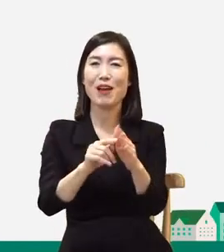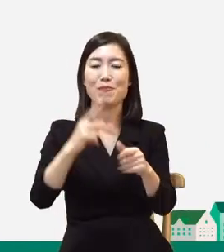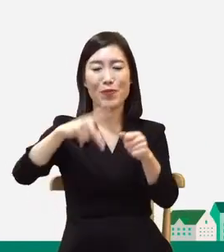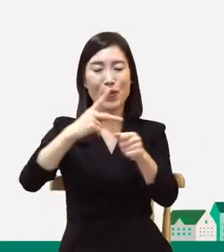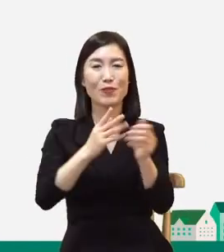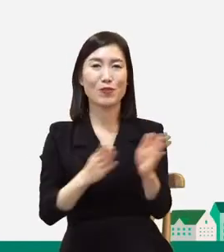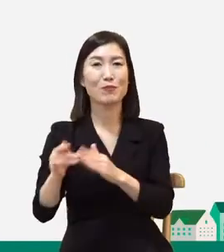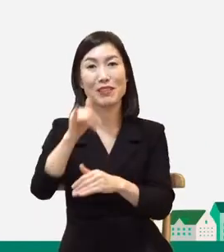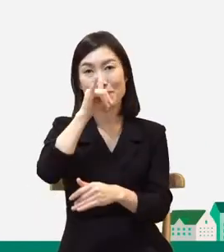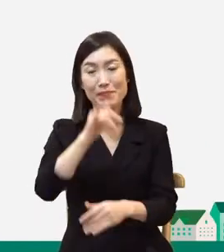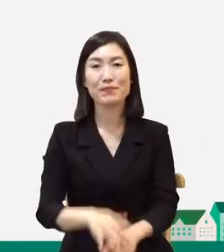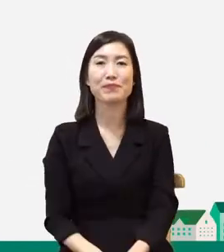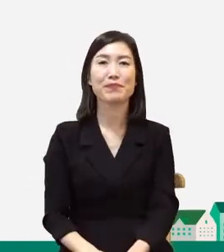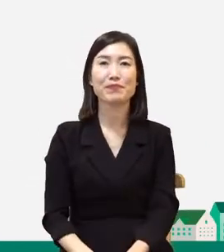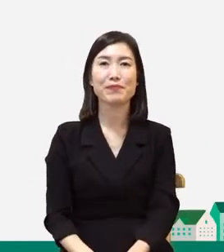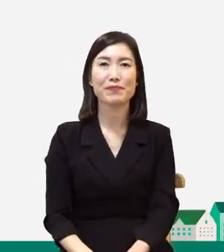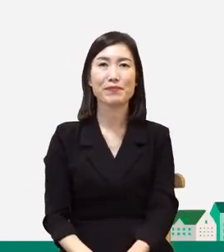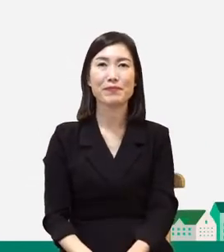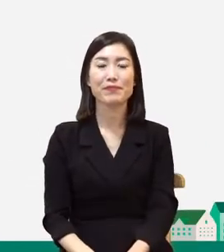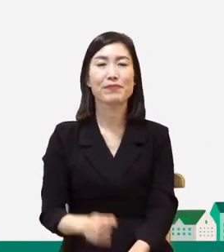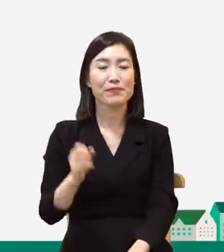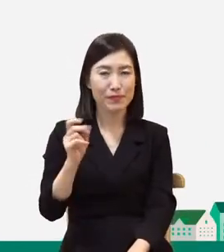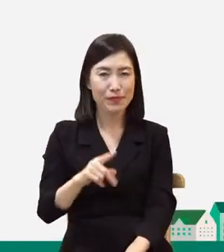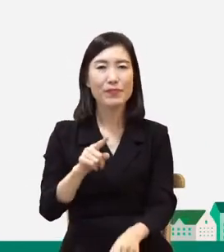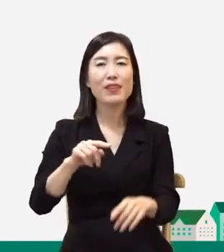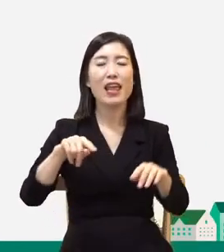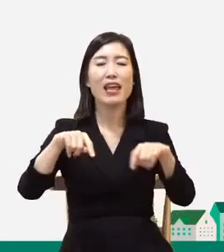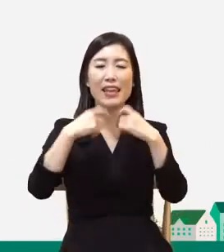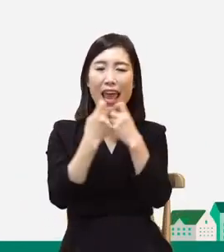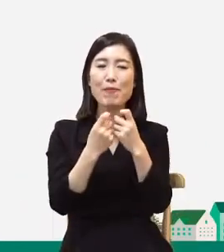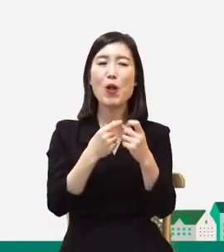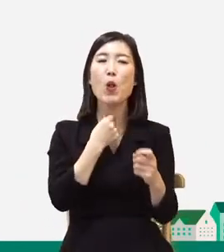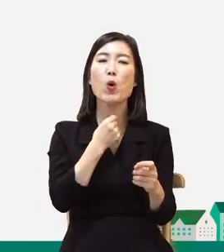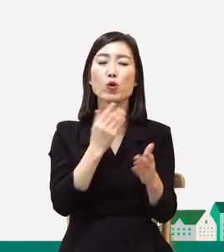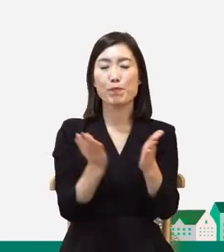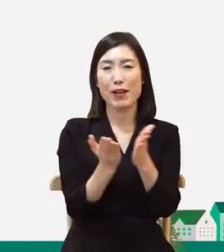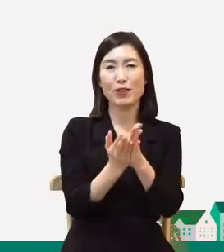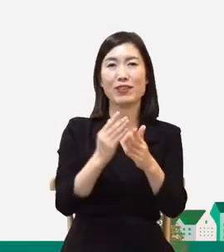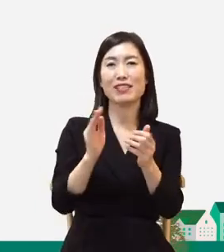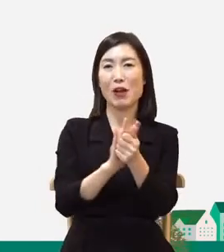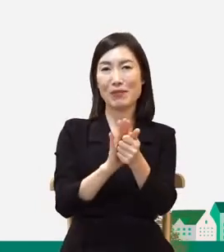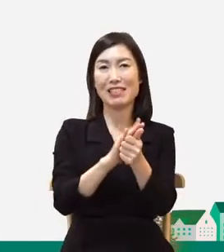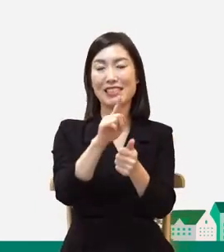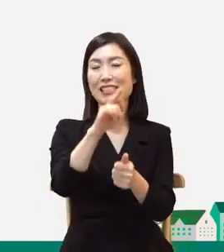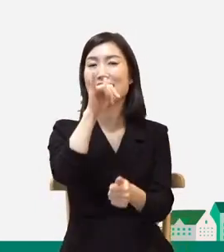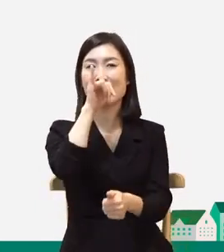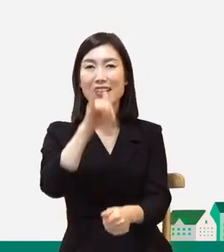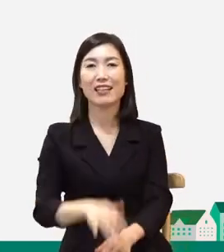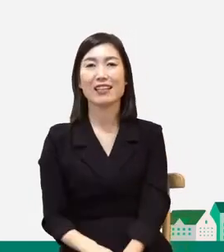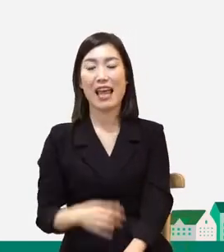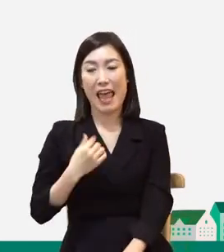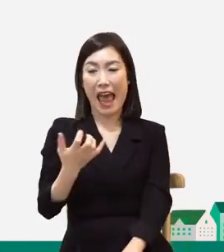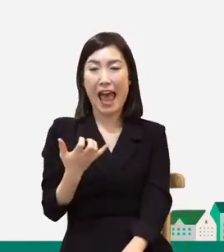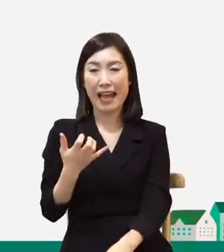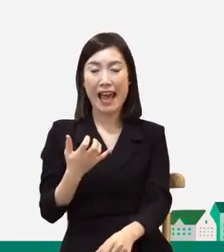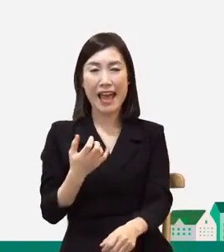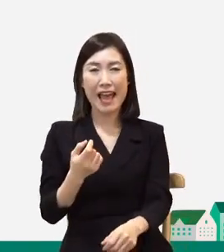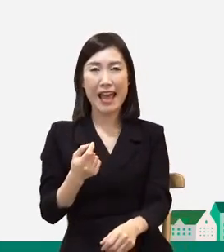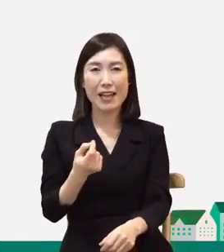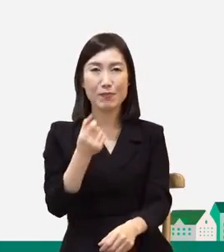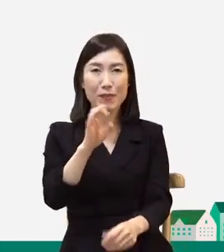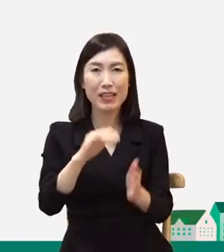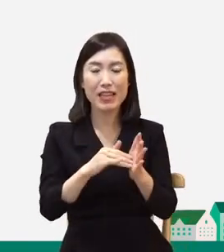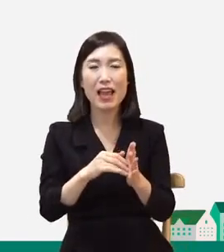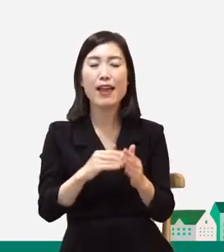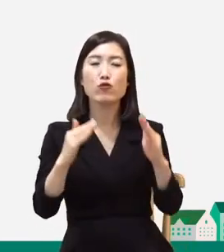세 번째는 개별화된 서비스입니다. 당연히 개별적인 욕구에 맞춘 지원이 되어야 될 것 같고요. 아까 잠깐 언급했던 주거